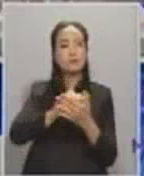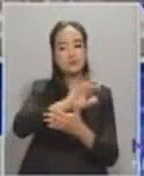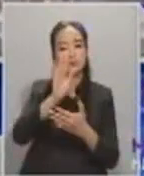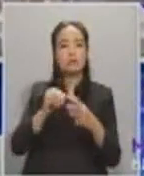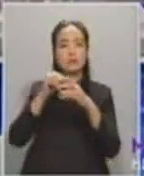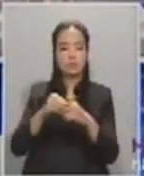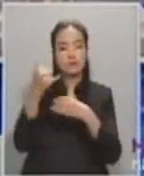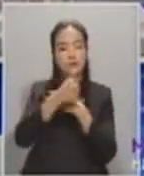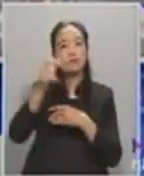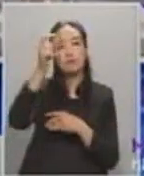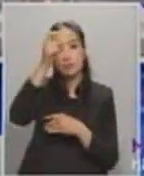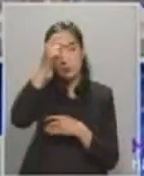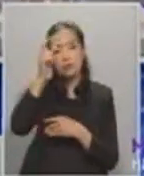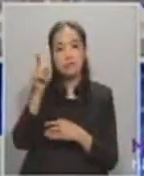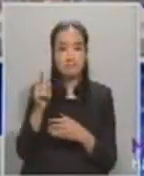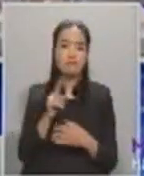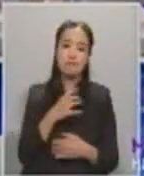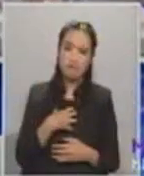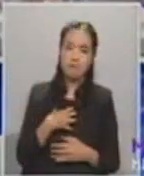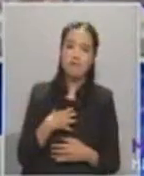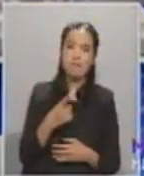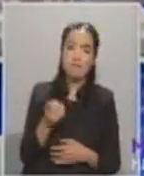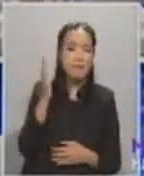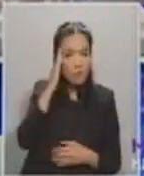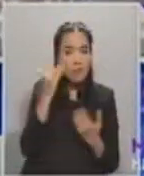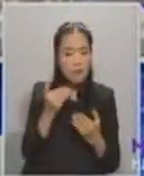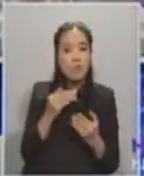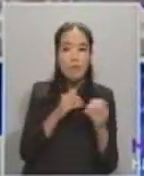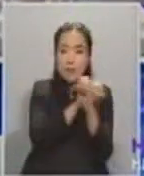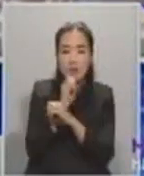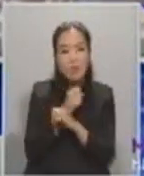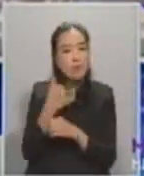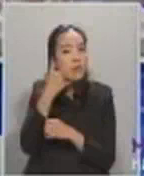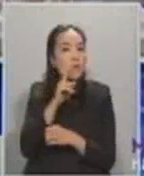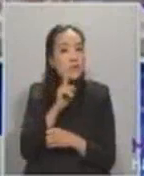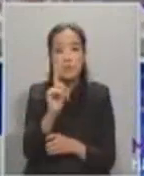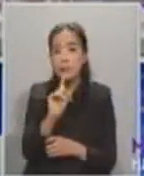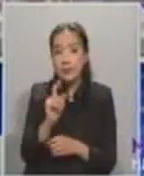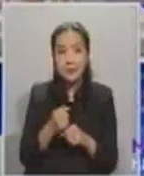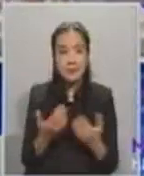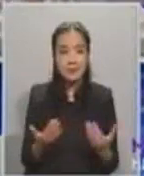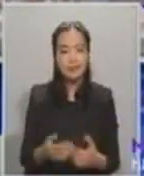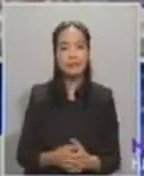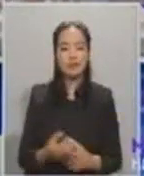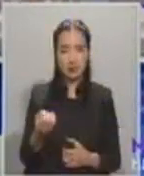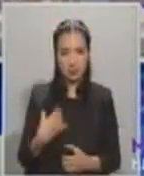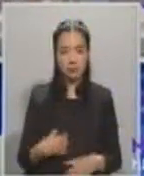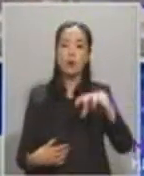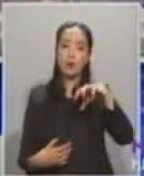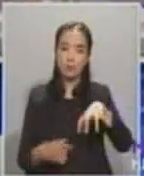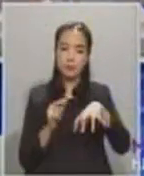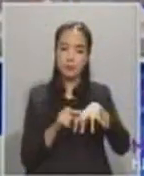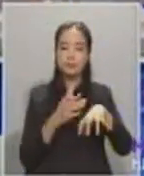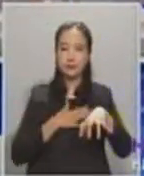ติดต่อเพื่อทราบถึงว่าขณะนี้ปลอดภัยดีเราสามารถติดต่อในช่องทางไหนบ้างครับ ที่กรมสารสนเทศเราออกข่าวตลอดเวล